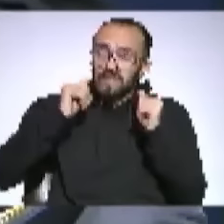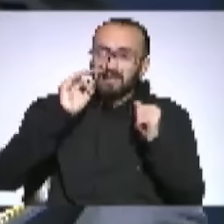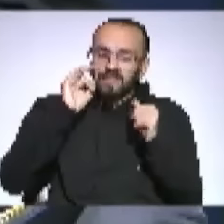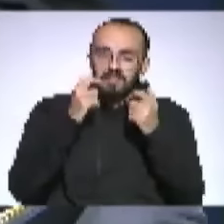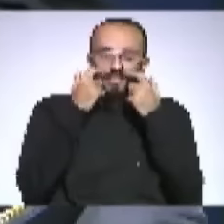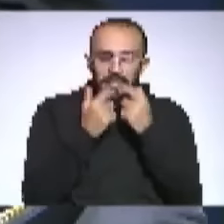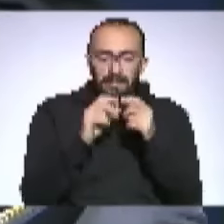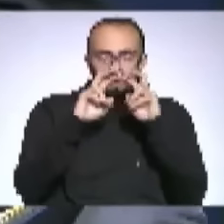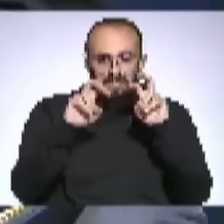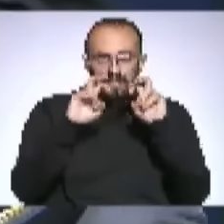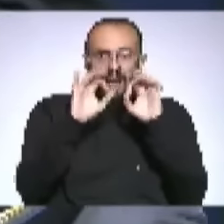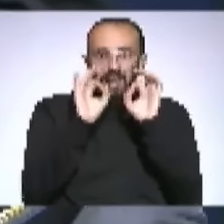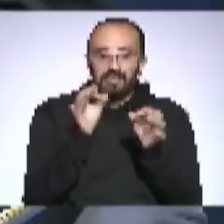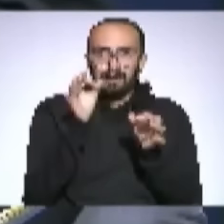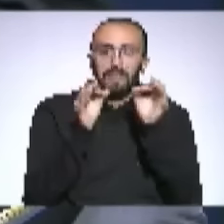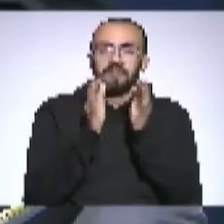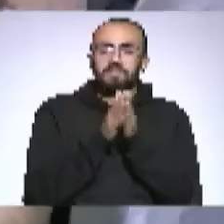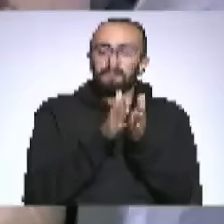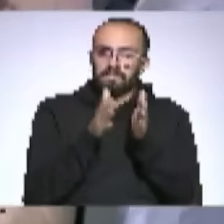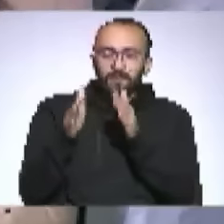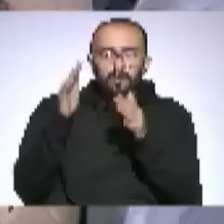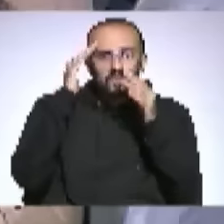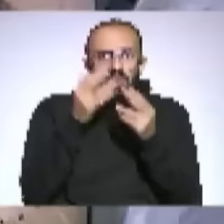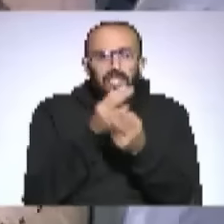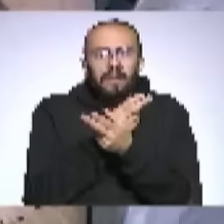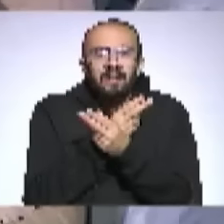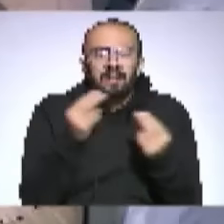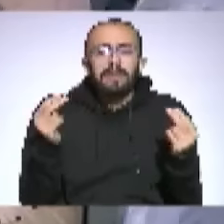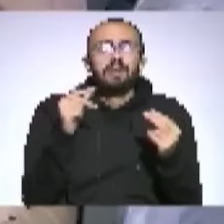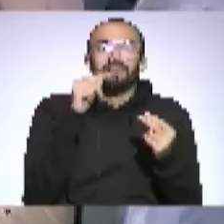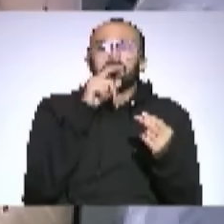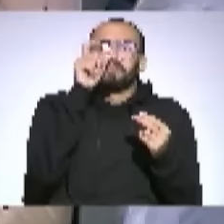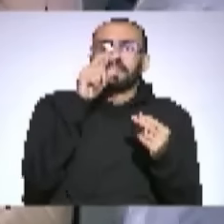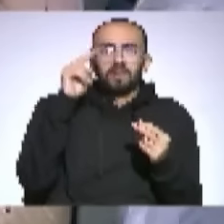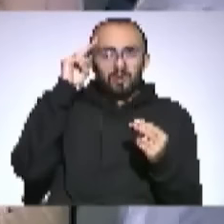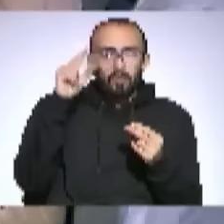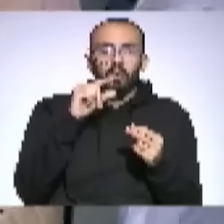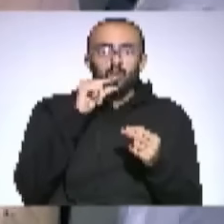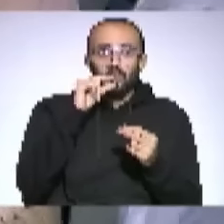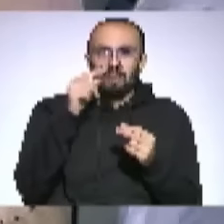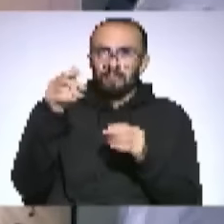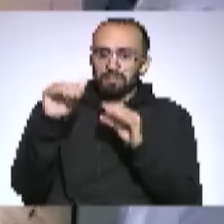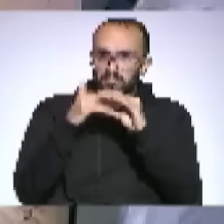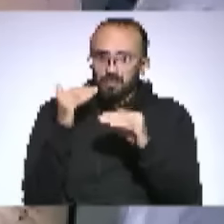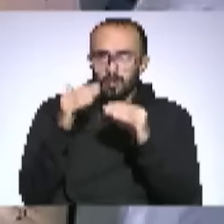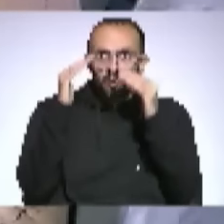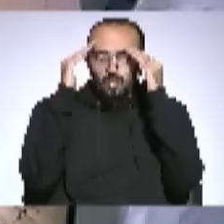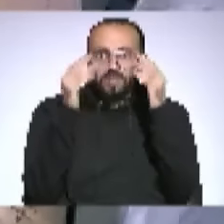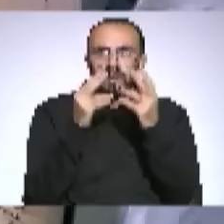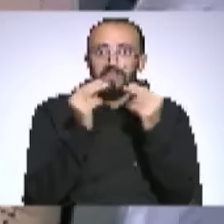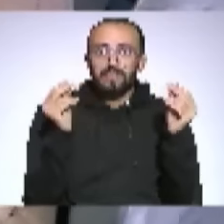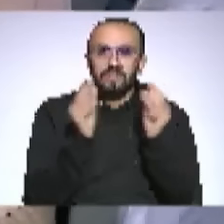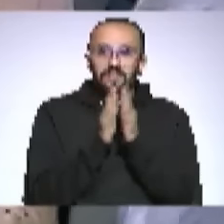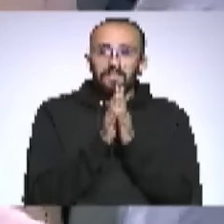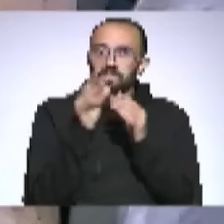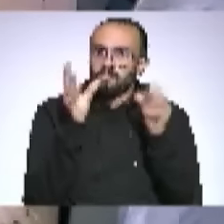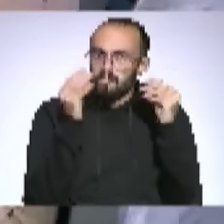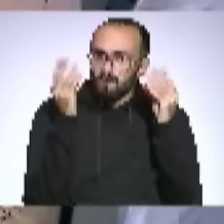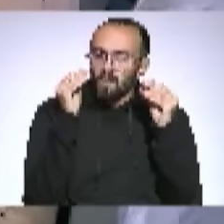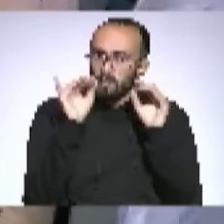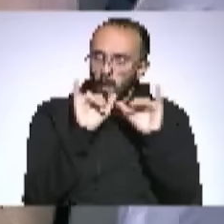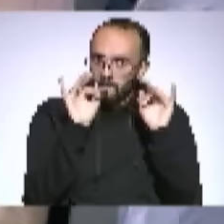لابد من عمل فحص الاس اشكرك جزيلا يا سيدنا وبشكر الدكتوره اللي كان عندها حرص انها تنقل لنا المعلومات المهمه دي عشان الناس